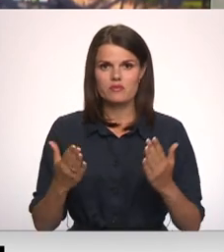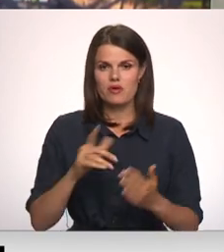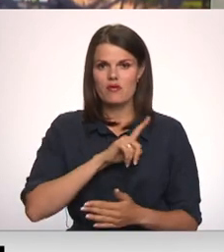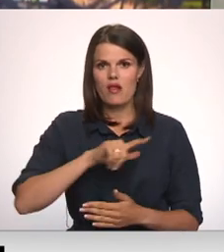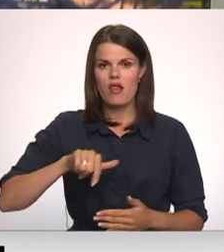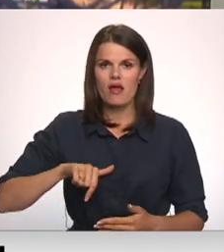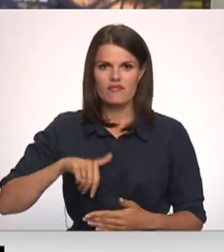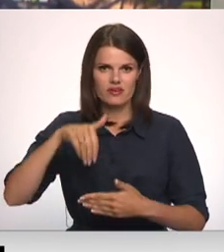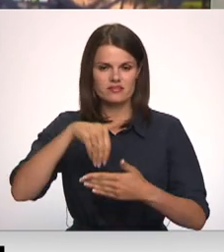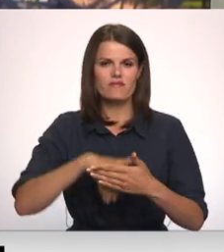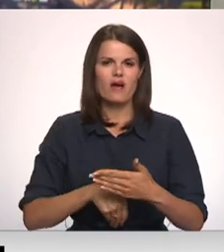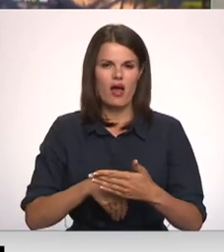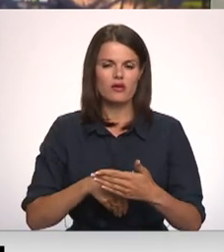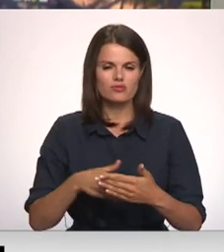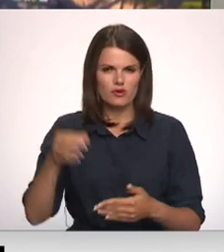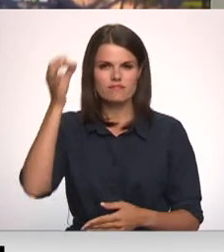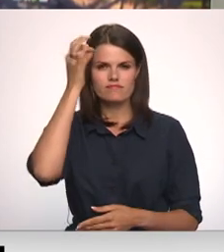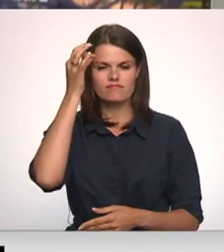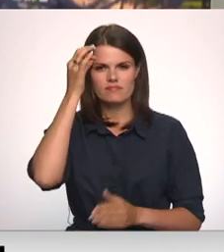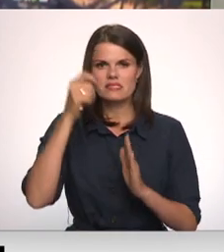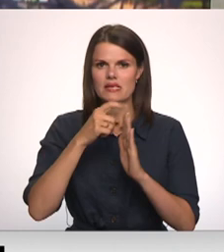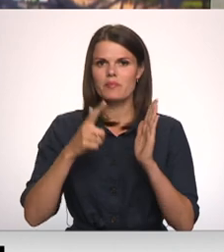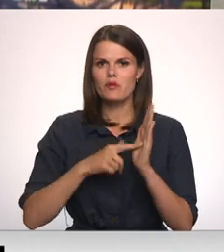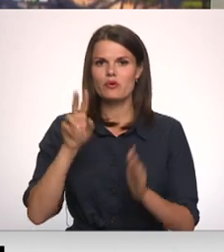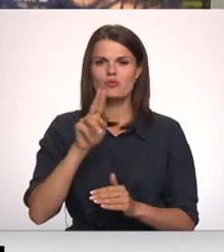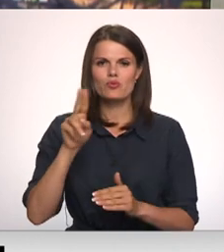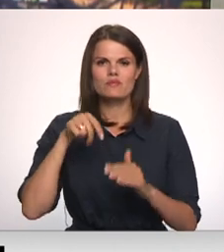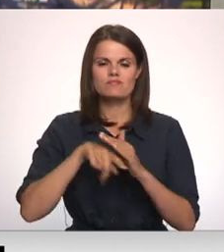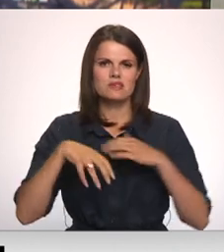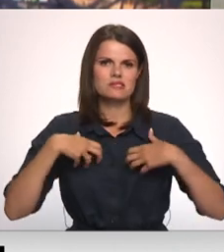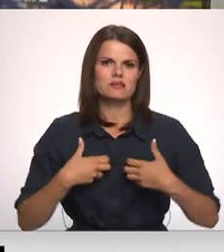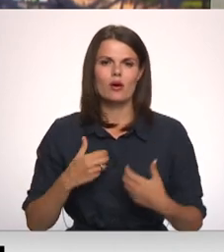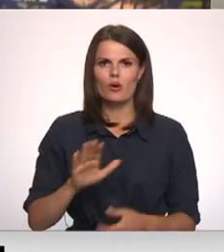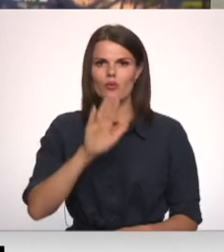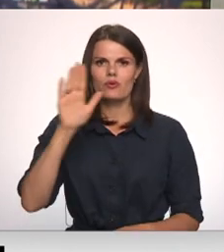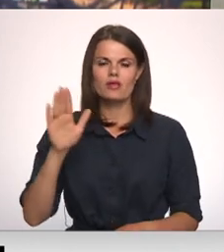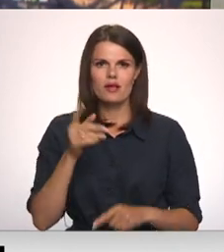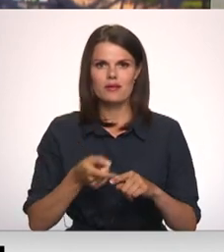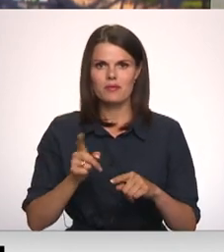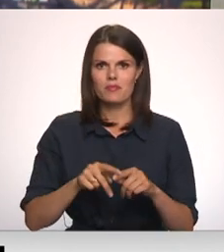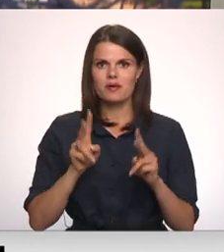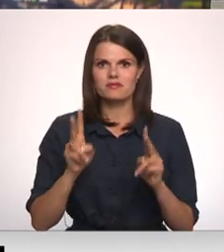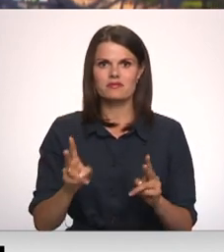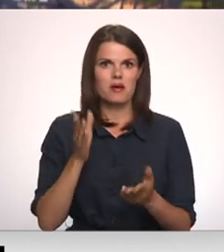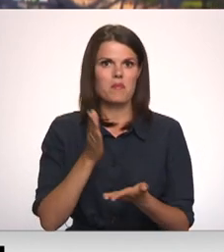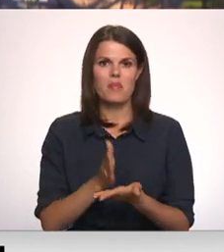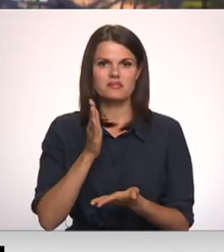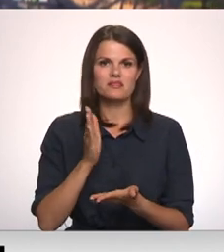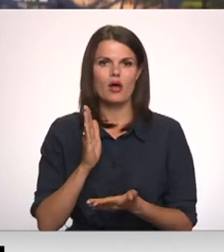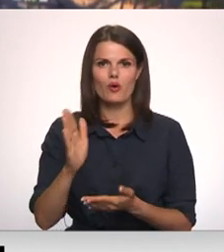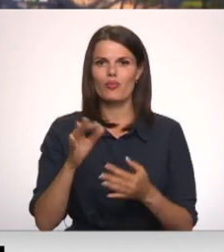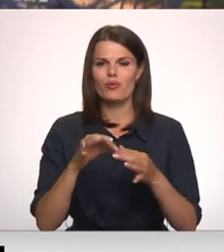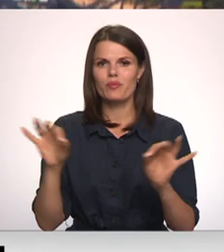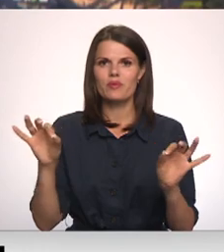lapusē 17. Jūnijas kļuva par sēru dienu, jo uz daudziem gadu desmitiem pārstāja eksistēt brīva un neatkarīga